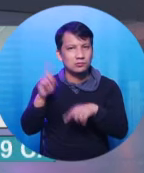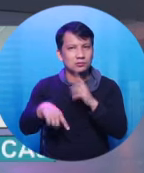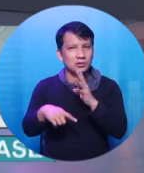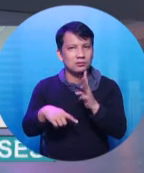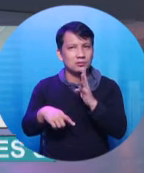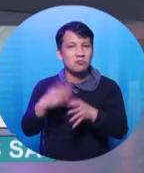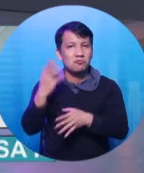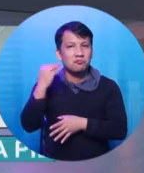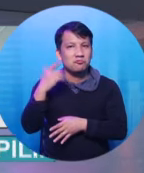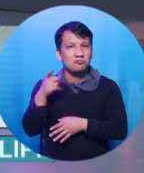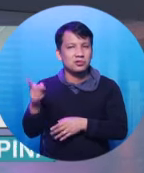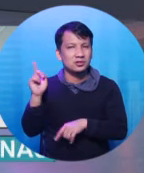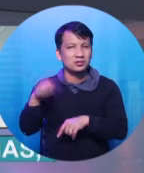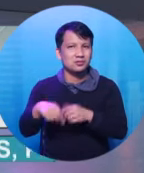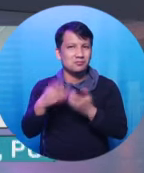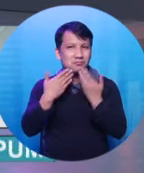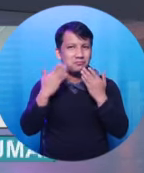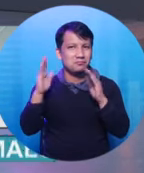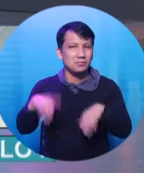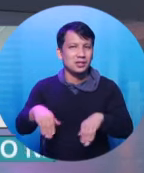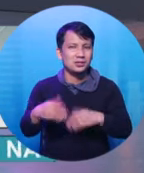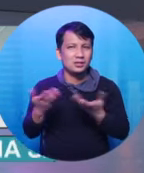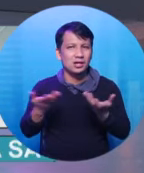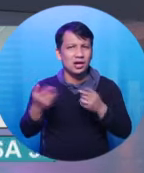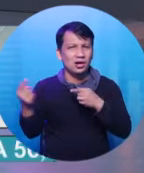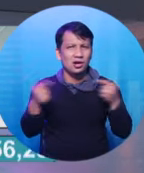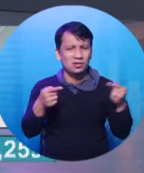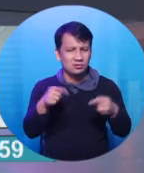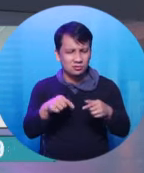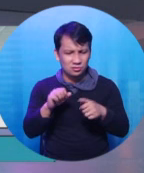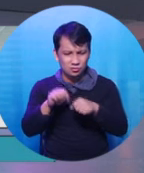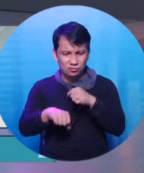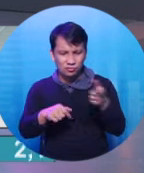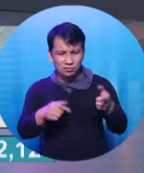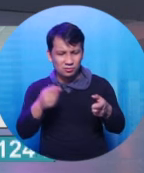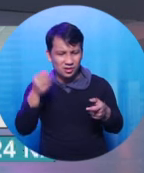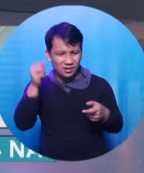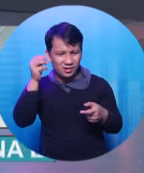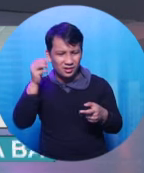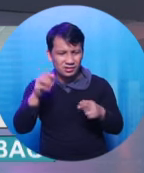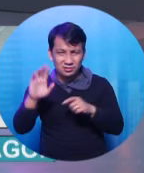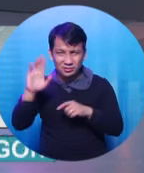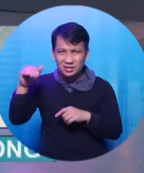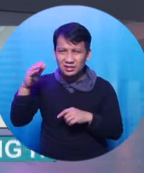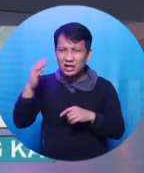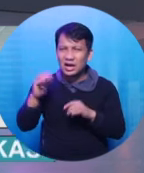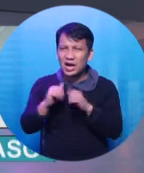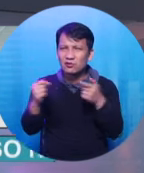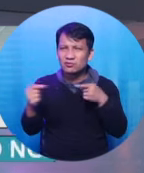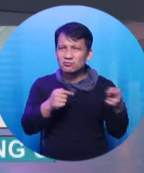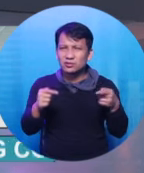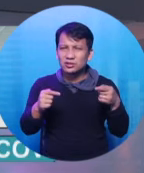sobrang kalaswaan. Sir, ano bang pinag-aawayan nyo nitong si Mark Anthony?